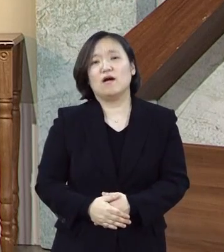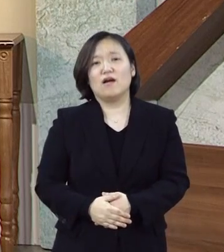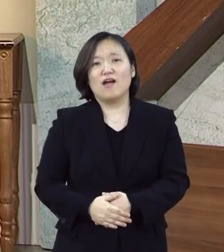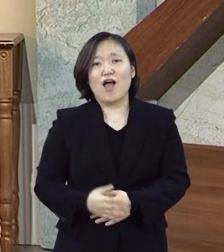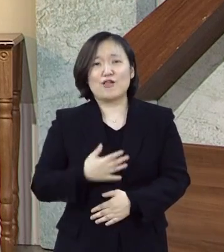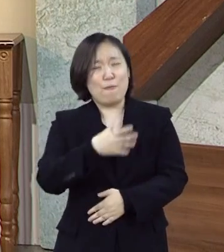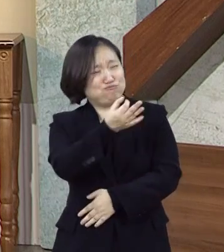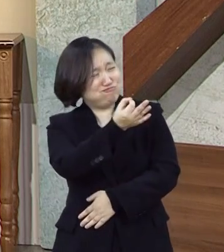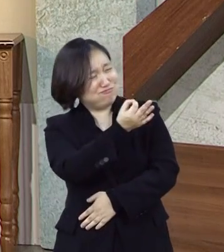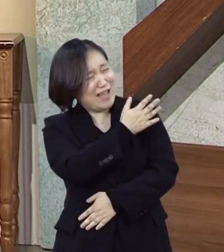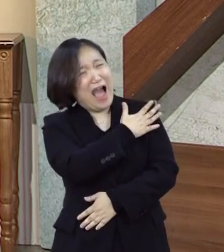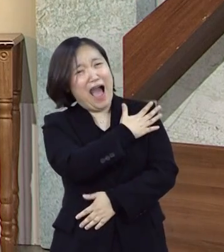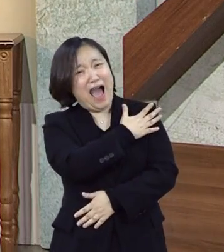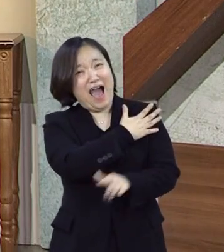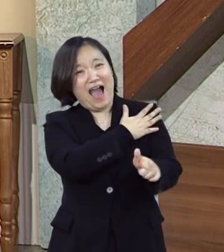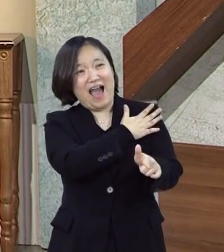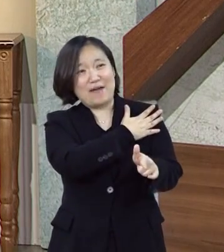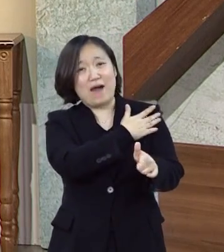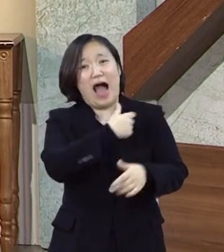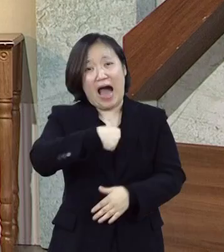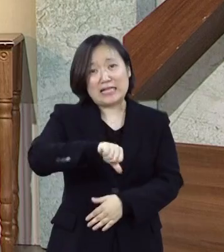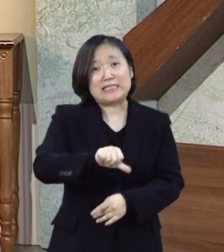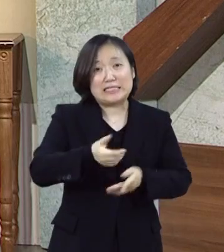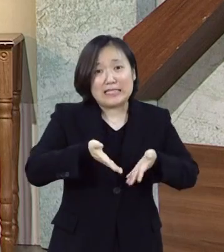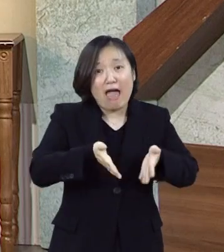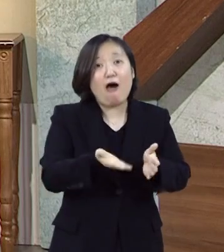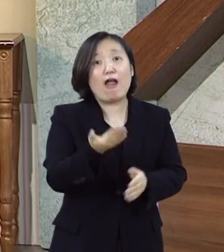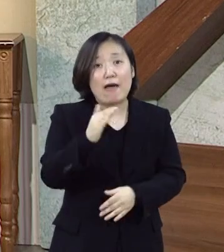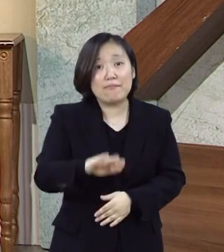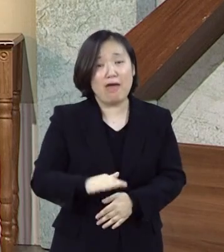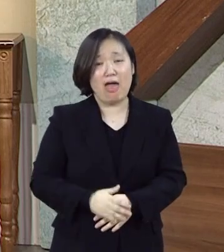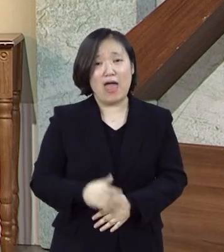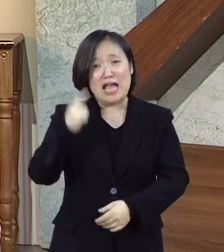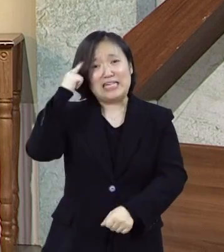부잣집 아들로는 태어났지만 전생에 지어놓은 지혜가